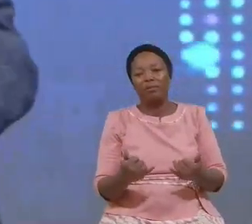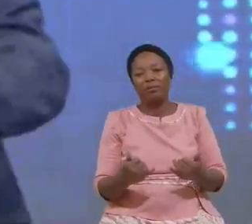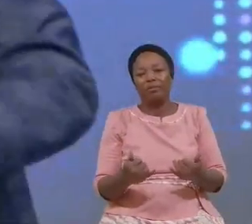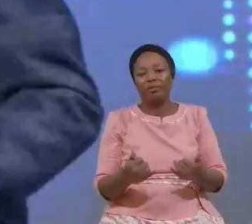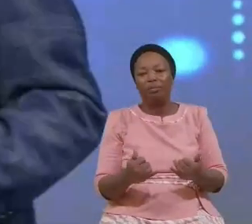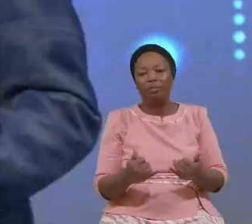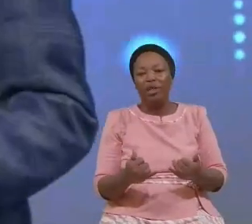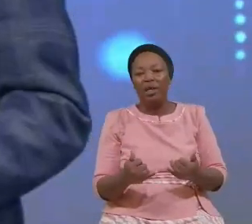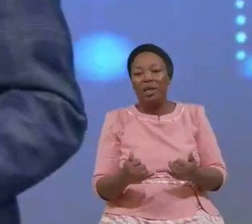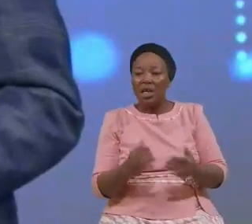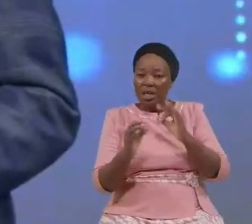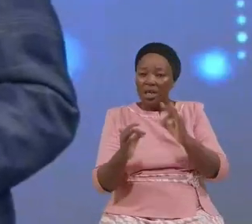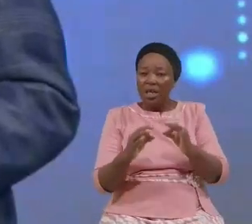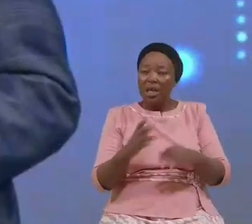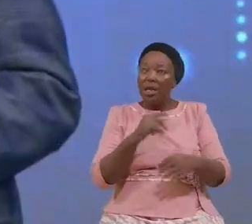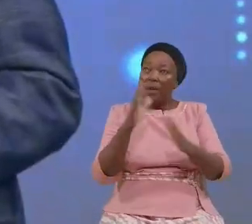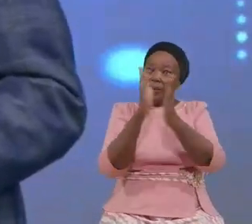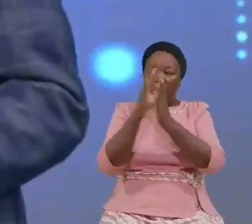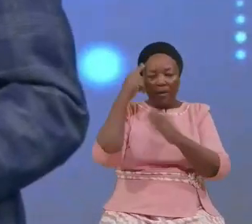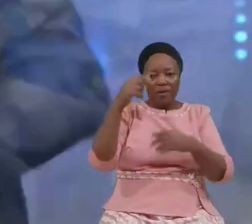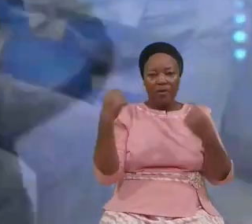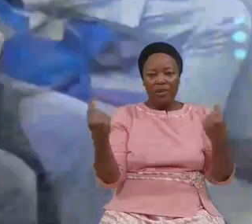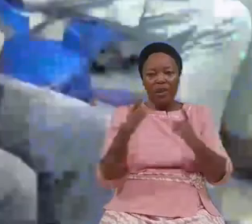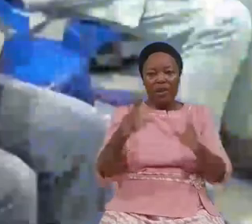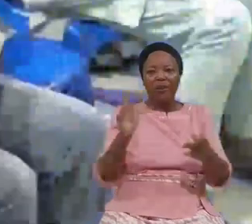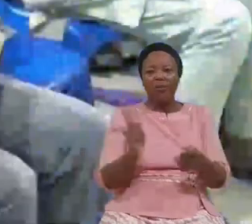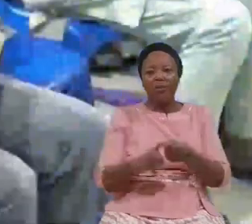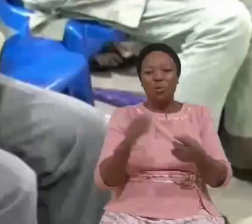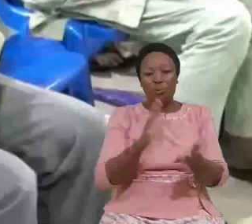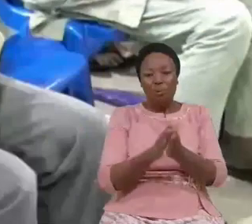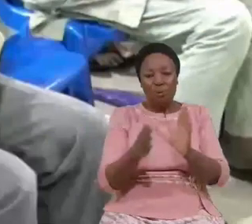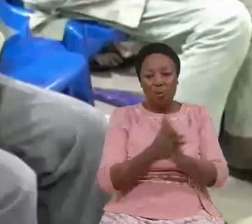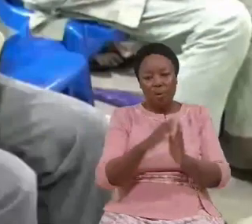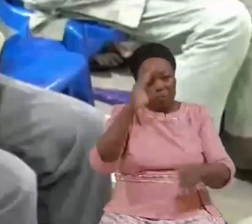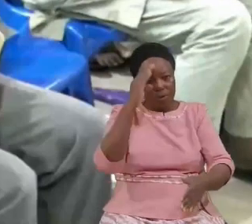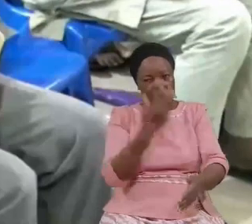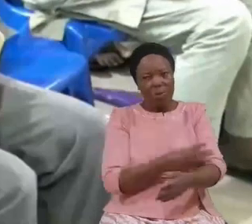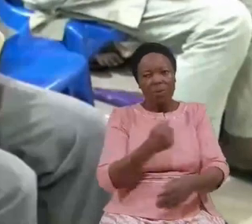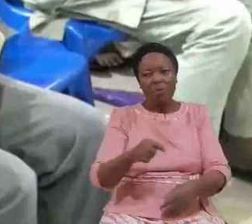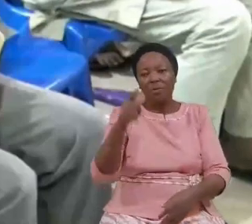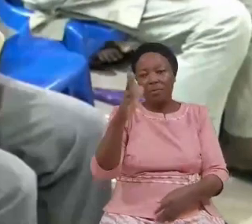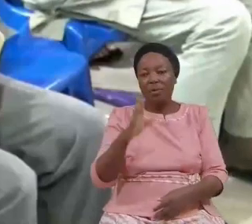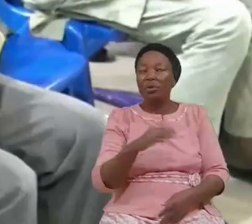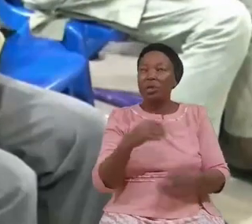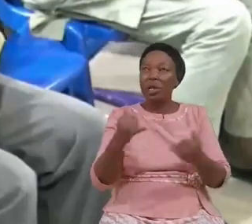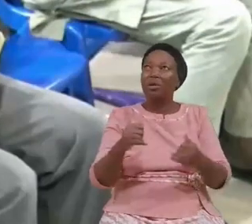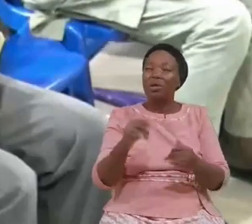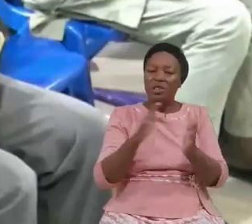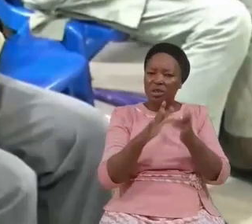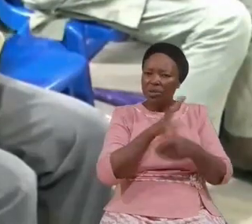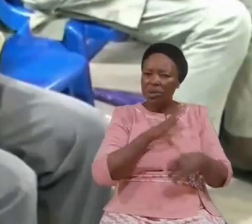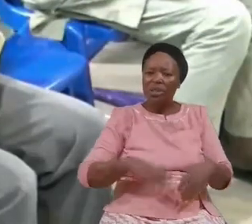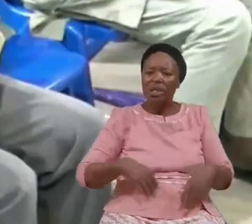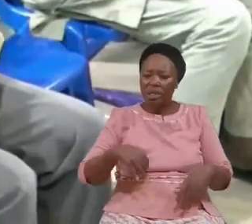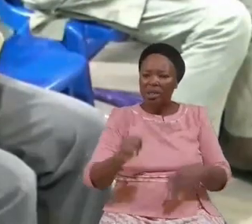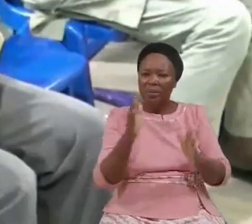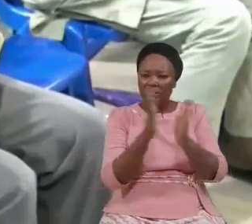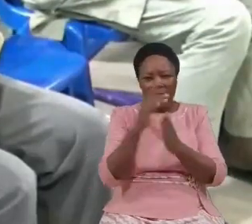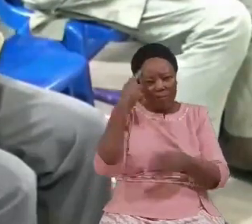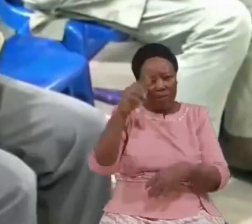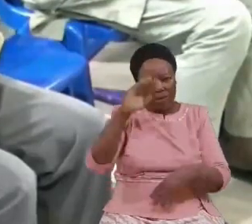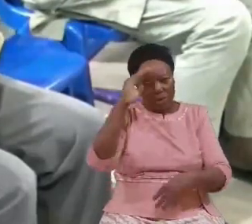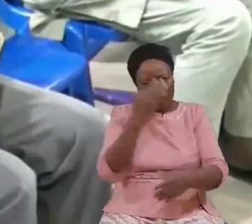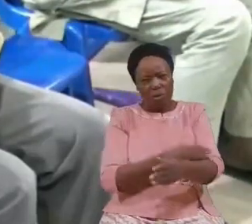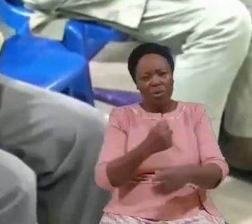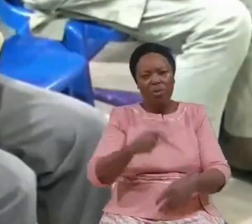il prit pour les pêcheurs pour qu'il devienne Fils de Dieu il prie également pour les fils de Dieu ceux qui sont déjà